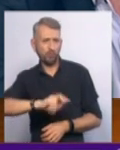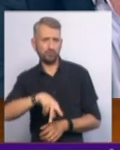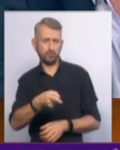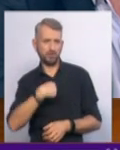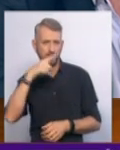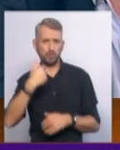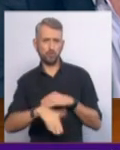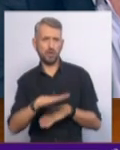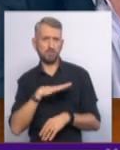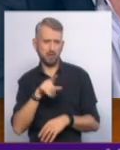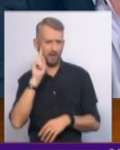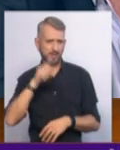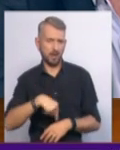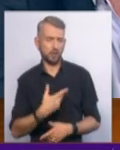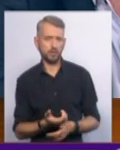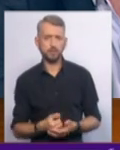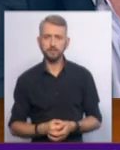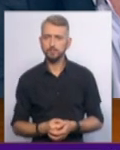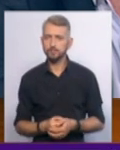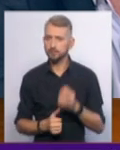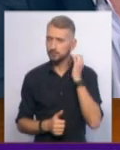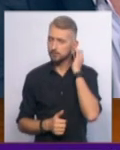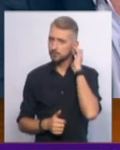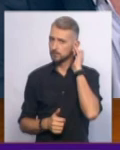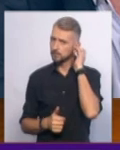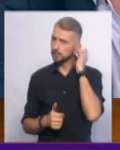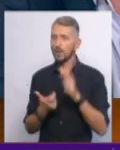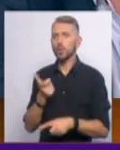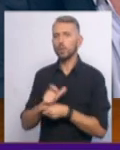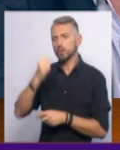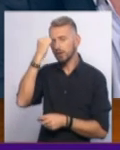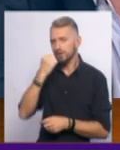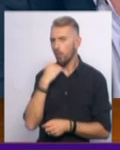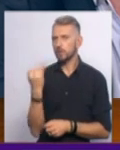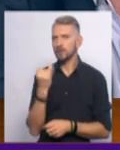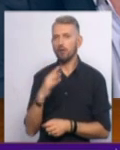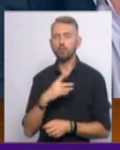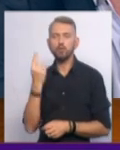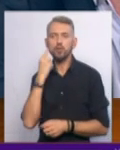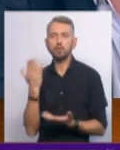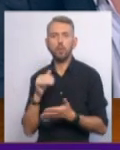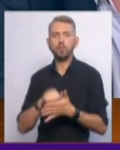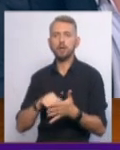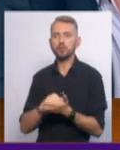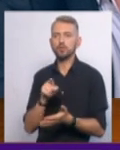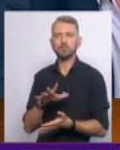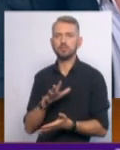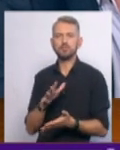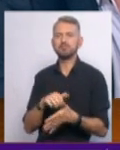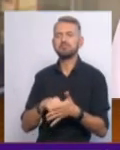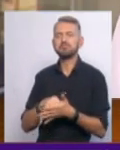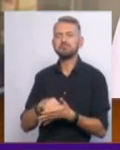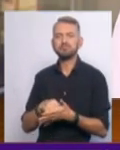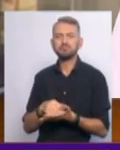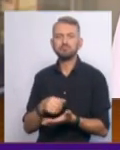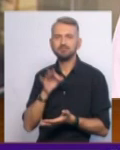я уже была, знаю. Так, дуже дякуємо. От цікаво ще було почути, з якого приводу ви були в Київській міській раді. Я